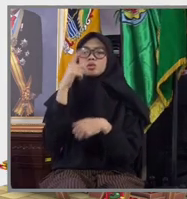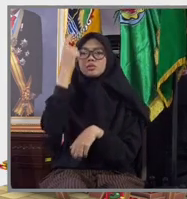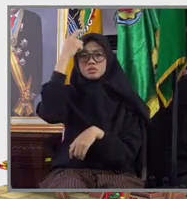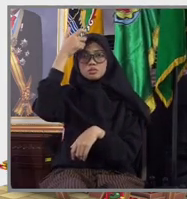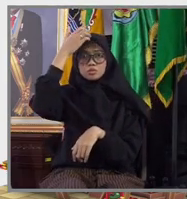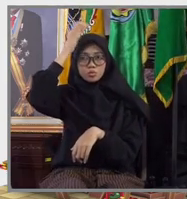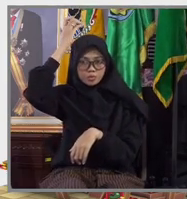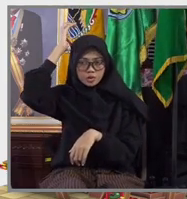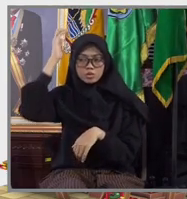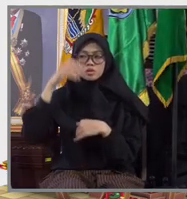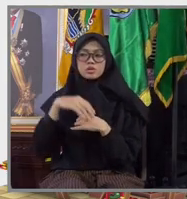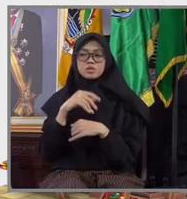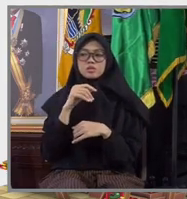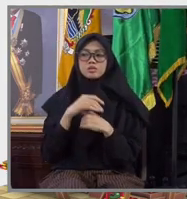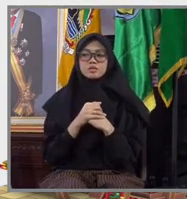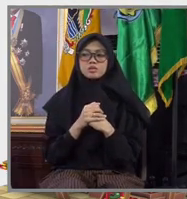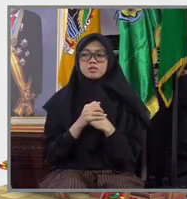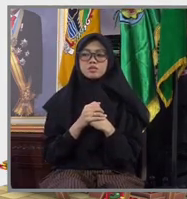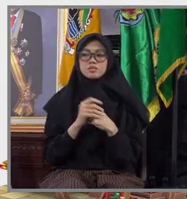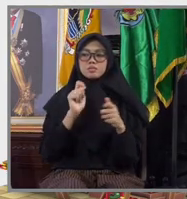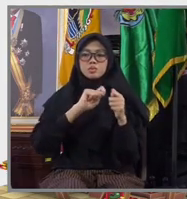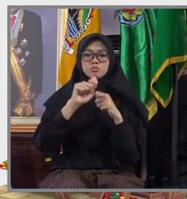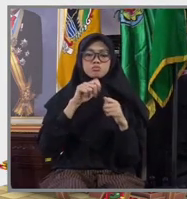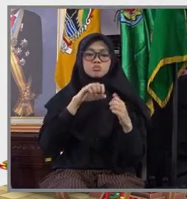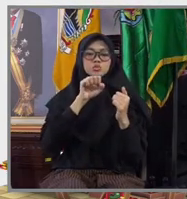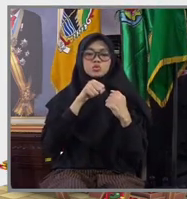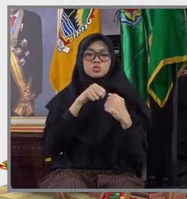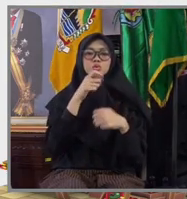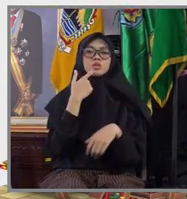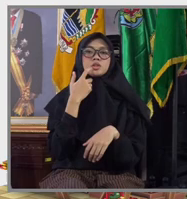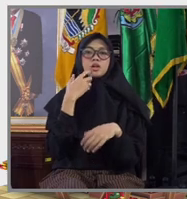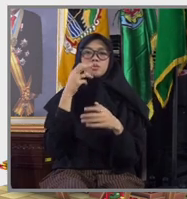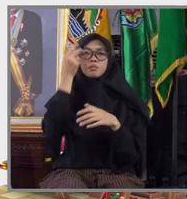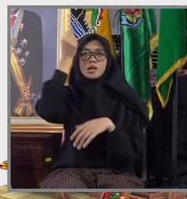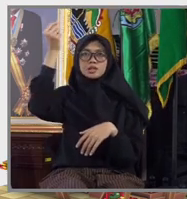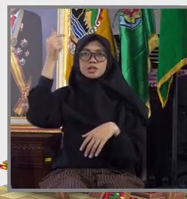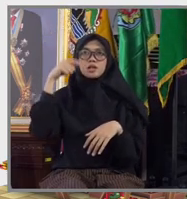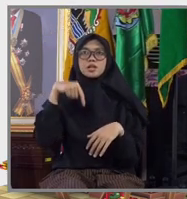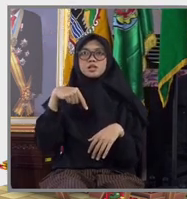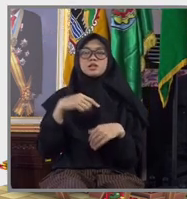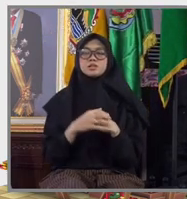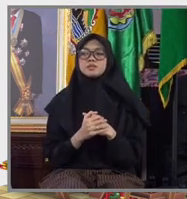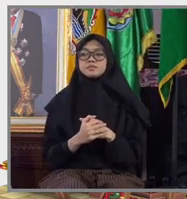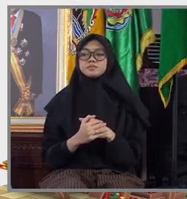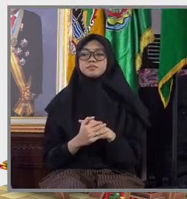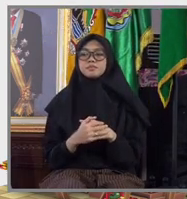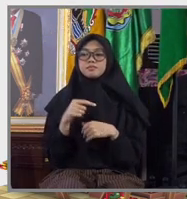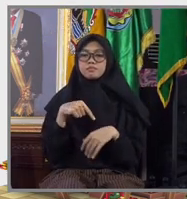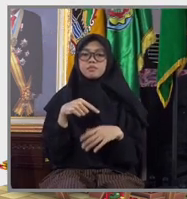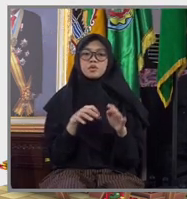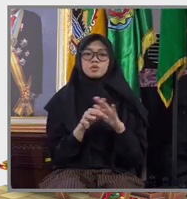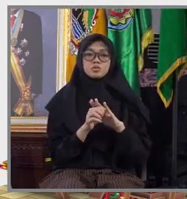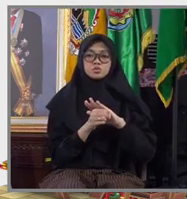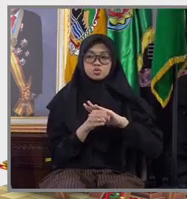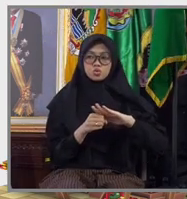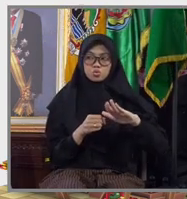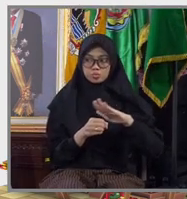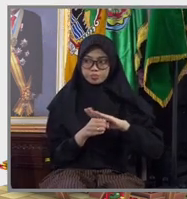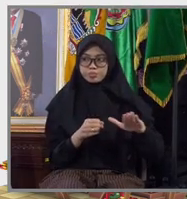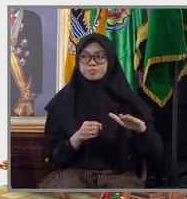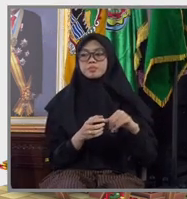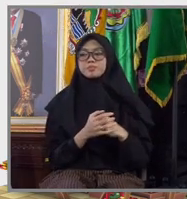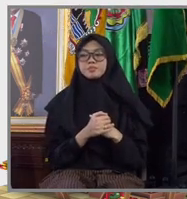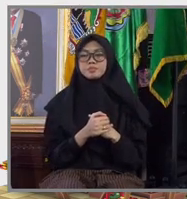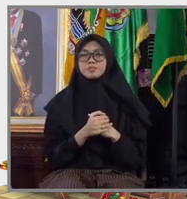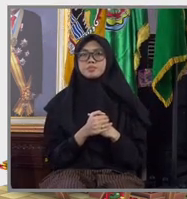rumah mbr melalui Bank Jateng Hai baik pengingat waktu Bapak Shakira karena